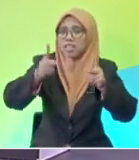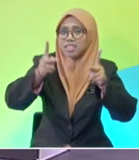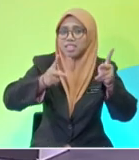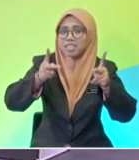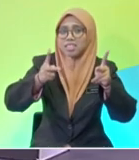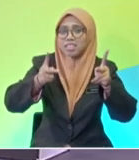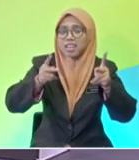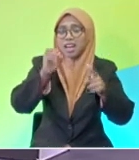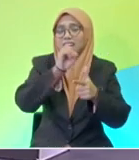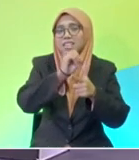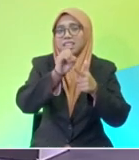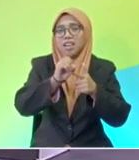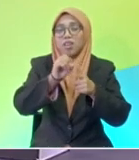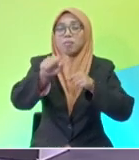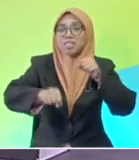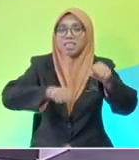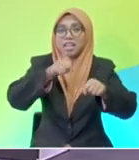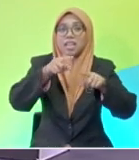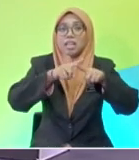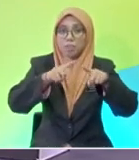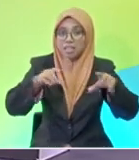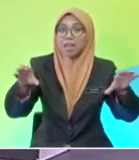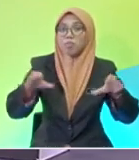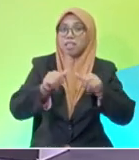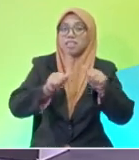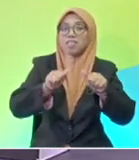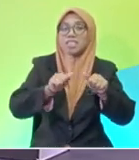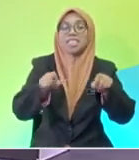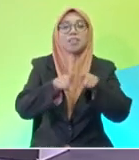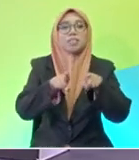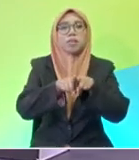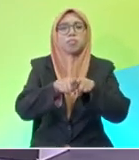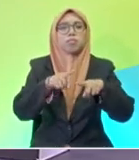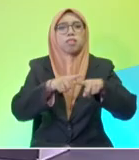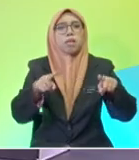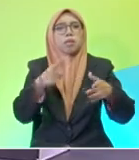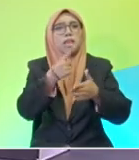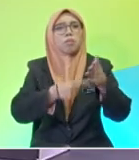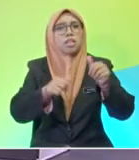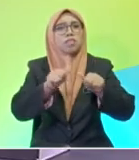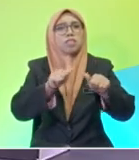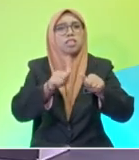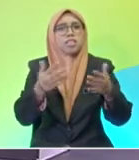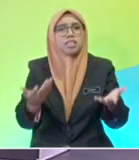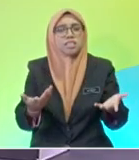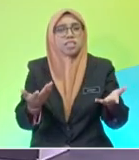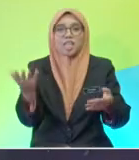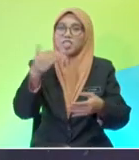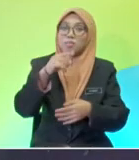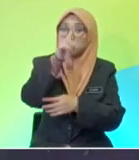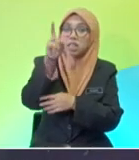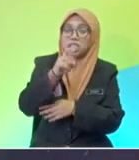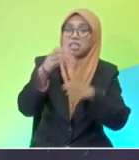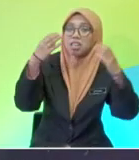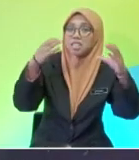bicycle untuk kita bermain activity sama-sama tapi apakah Activity yang terlibat John kita tanya